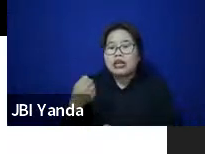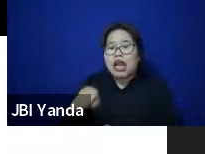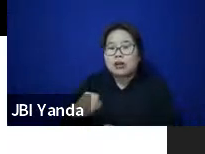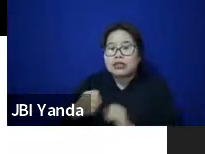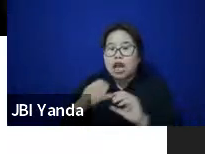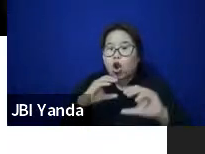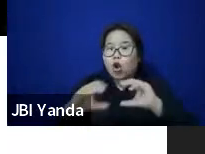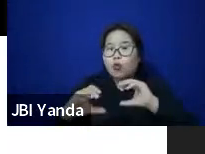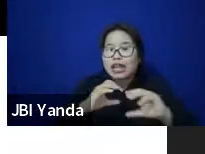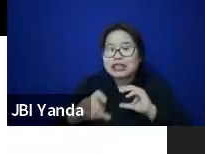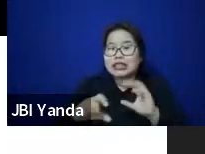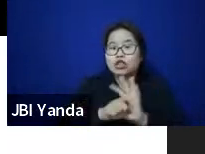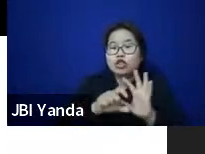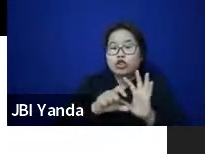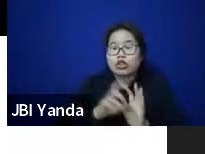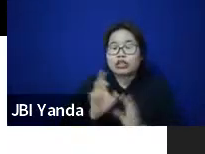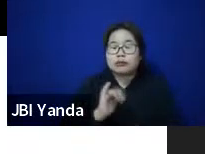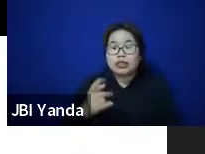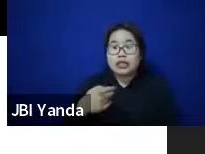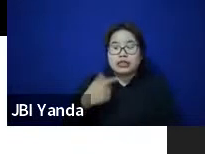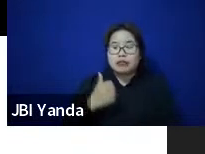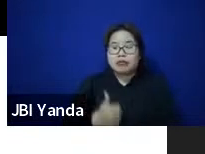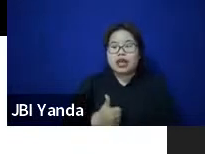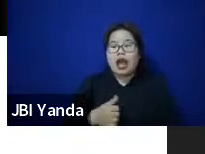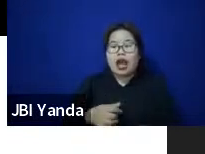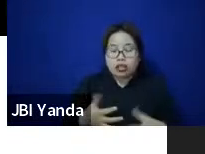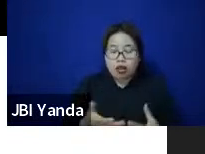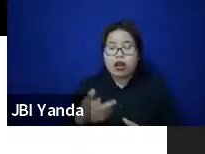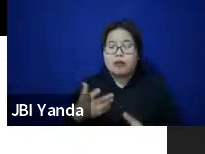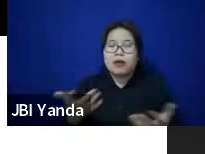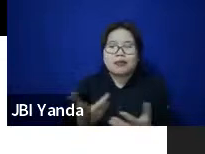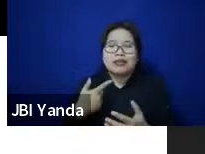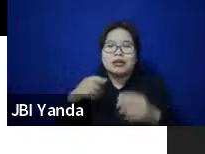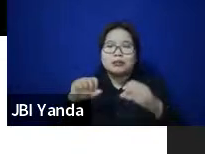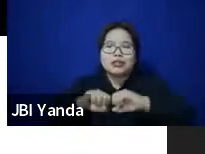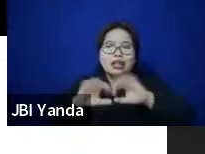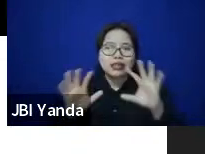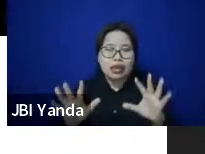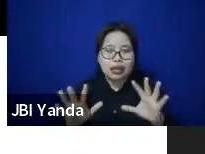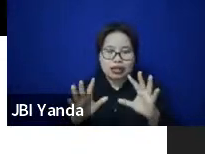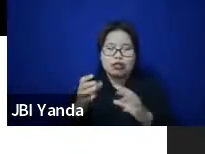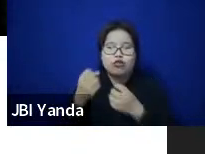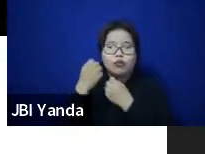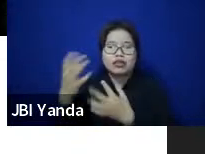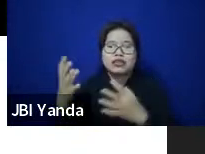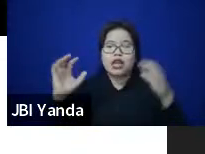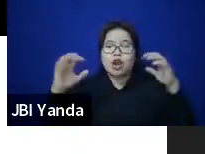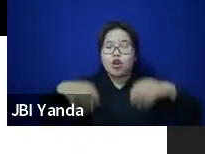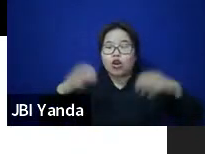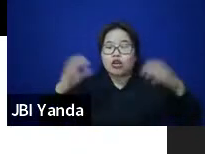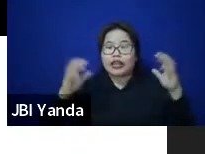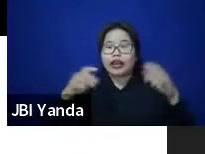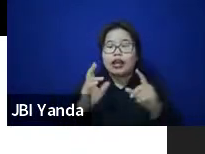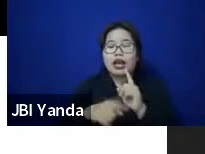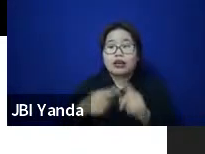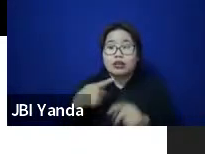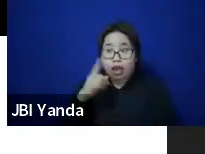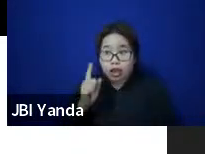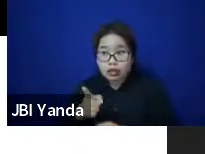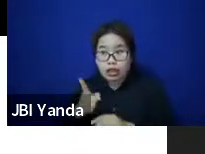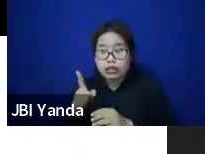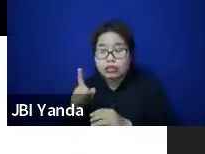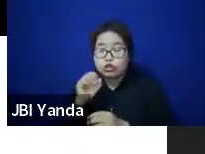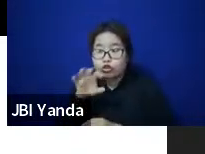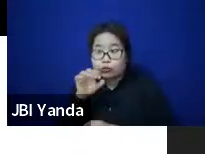berkomunikasi seperti yang kita bisa gitu kan. Bagaimana caranya menjelaskan informed consent. Apakah kita selalu punya juru bicara? Apakah